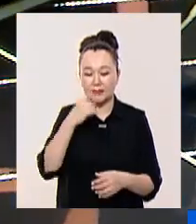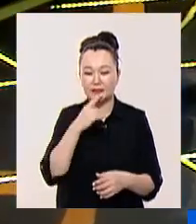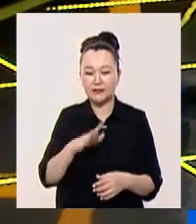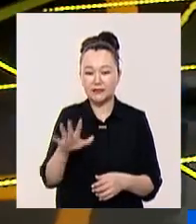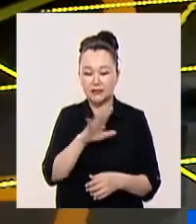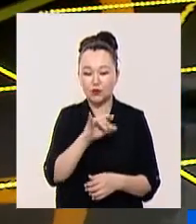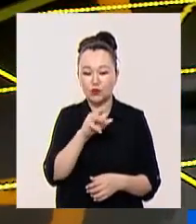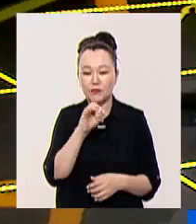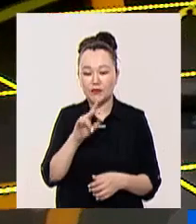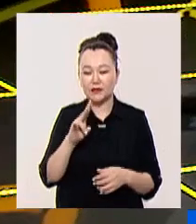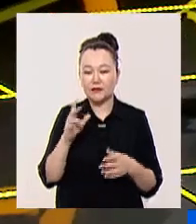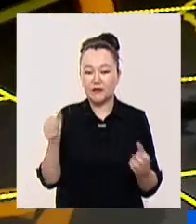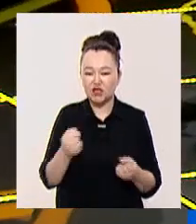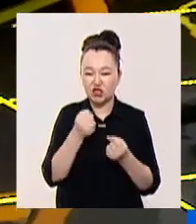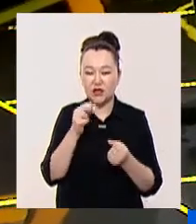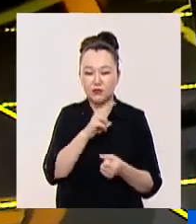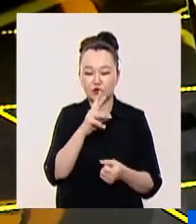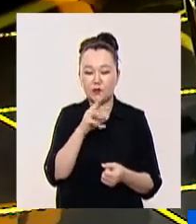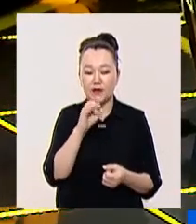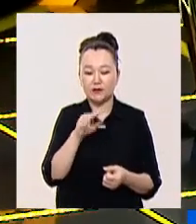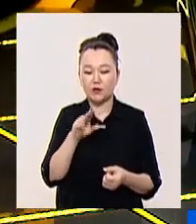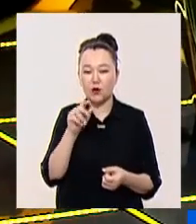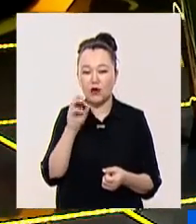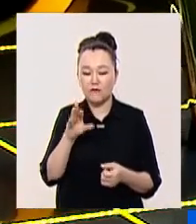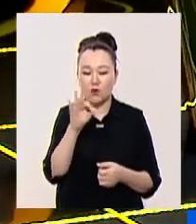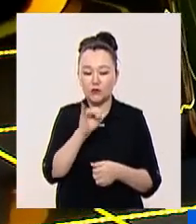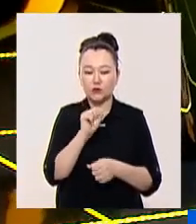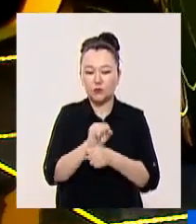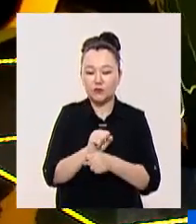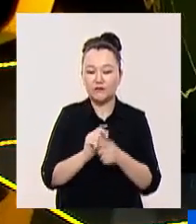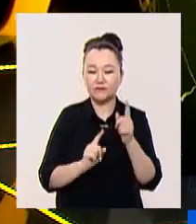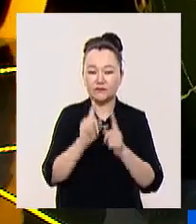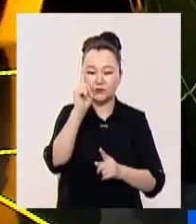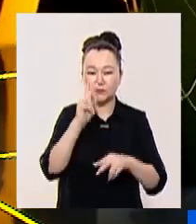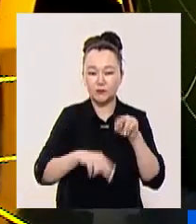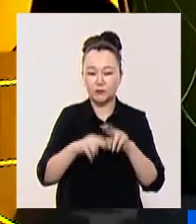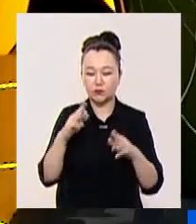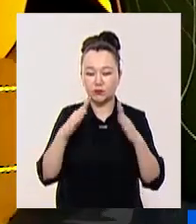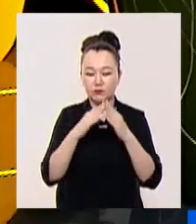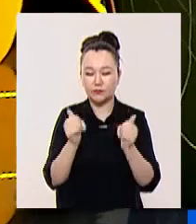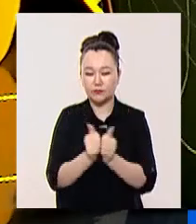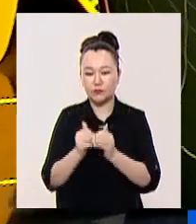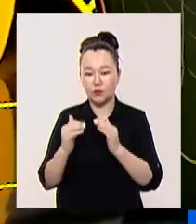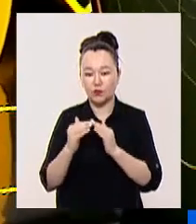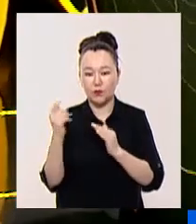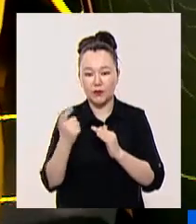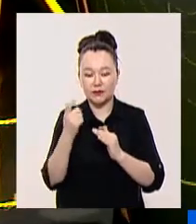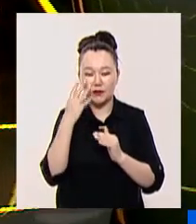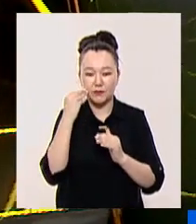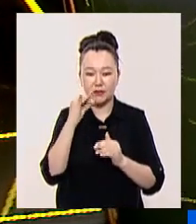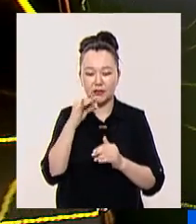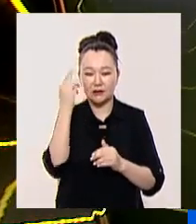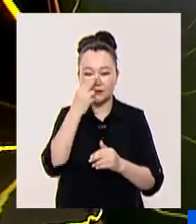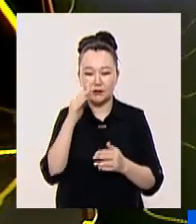Казахстанские урбанисты поддержали решение Касым-Жомарта Токаева о прекращении возведения высоток возле жилых комплексов в Алматы и